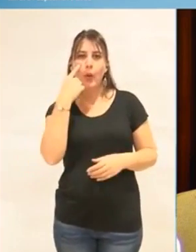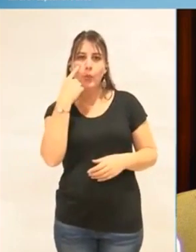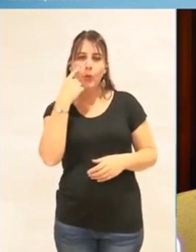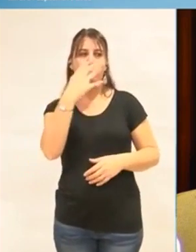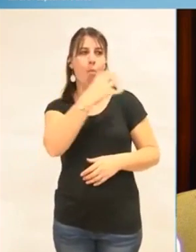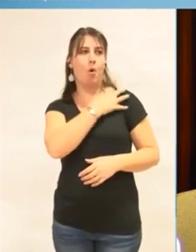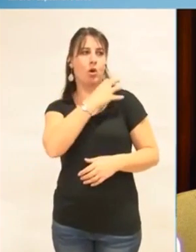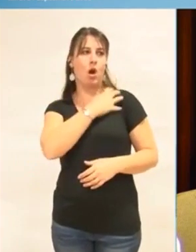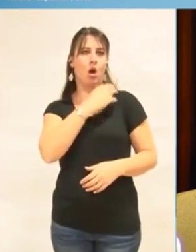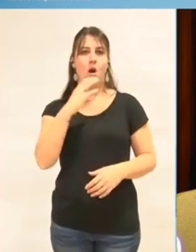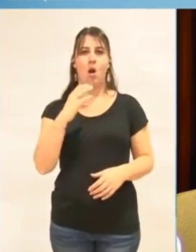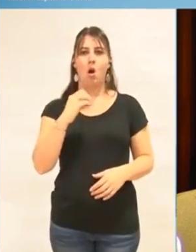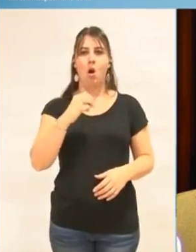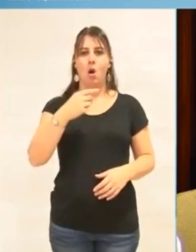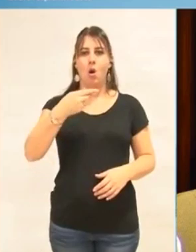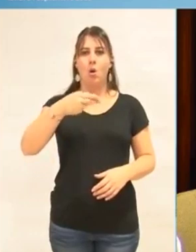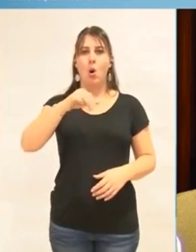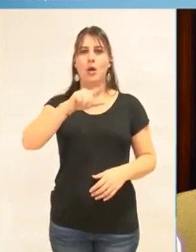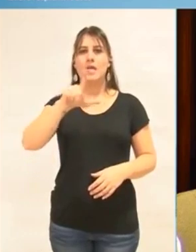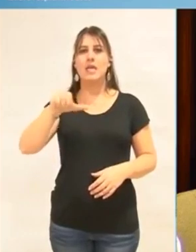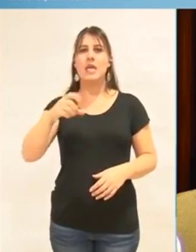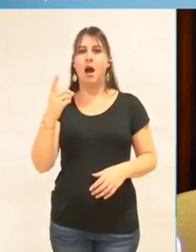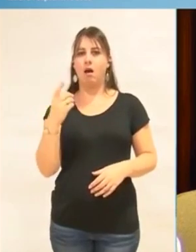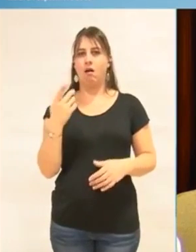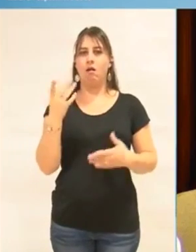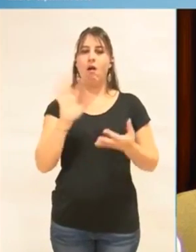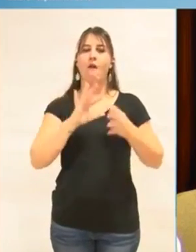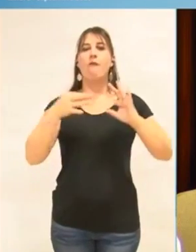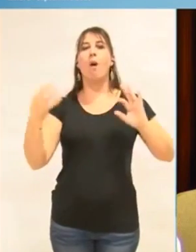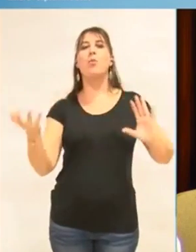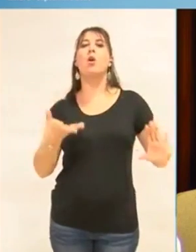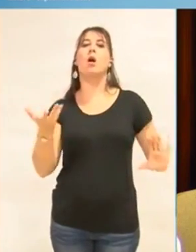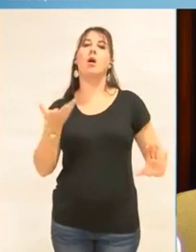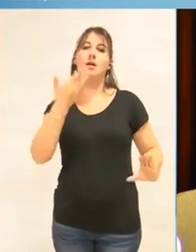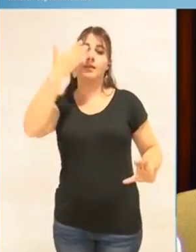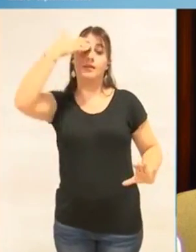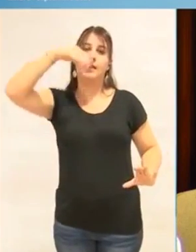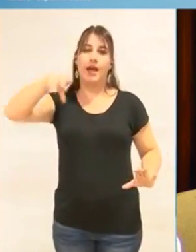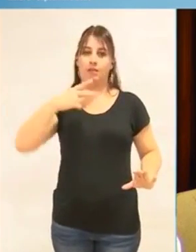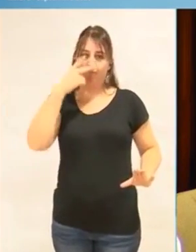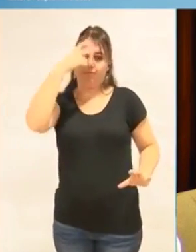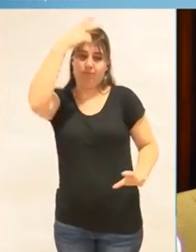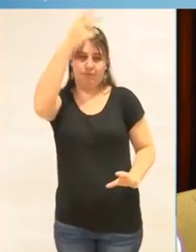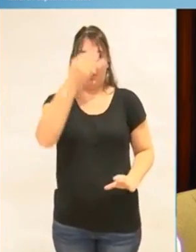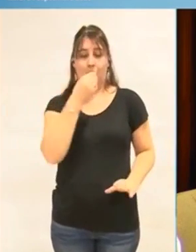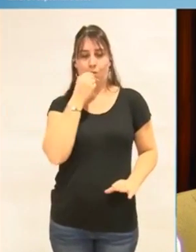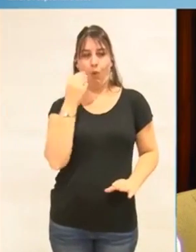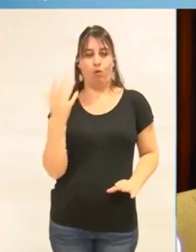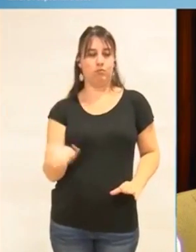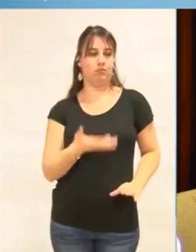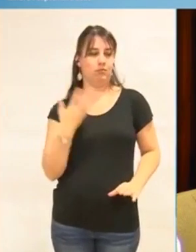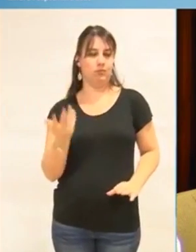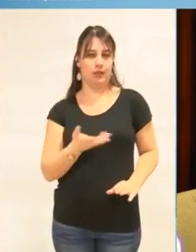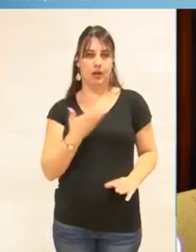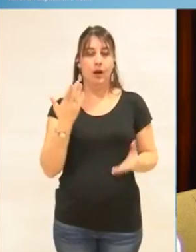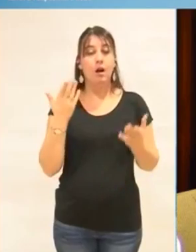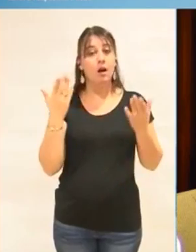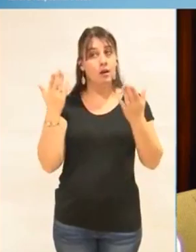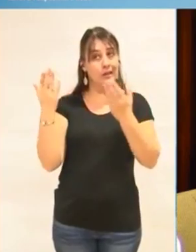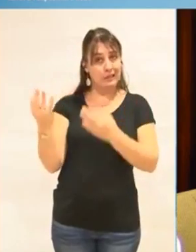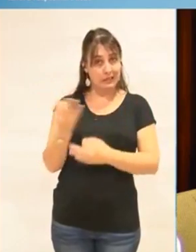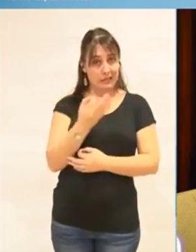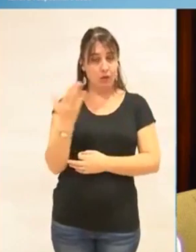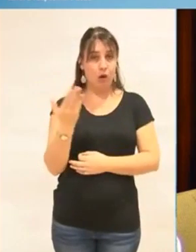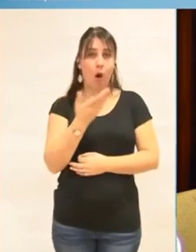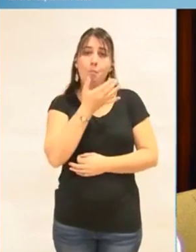procureur Coquillat au-delà des formules. Il a le sens de la formule et il ne se gêne pas sur le fait qu'on ne pouvait pas lutter